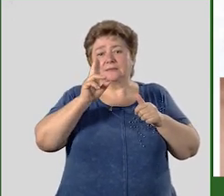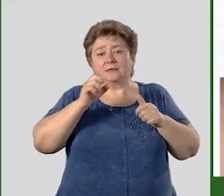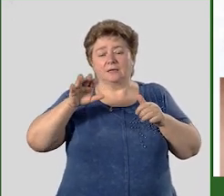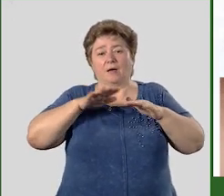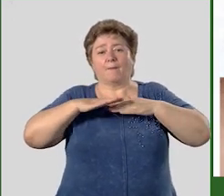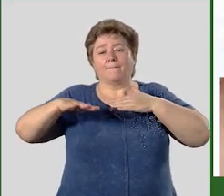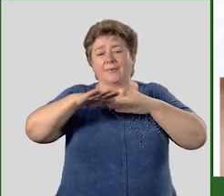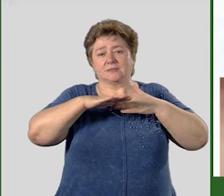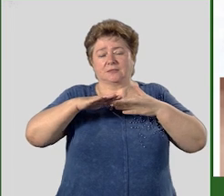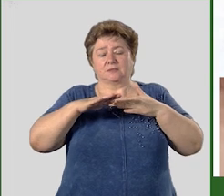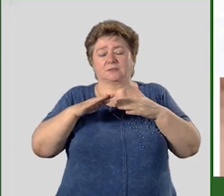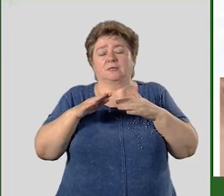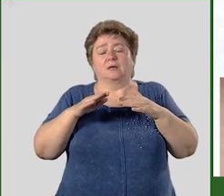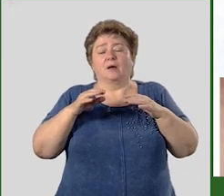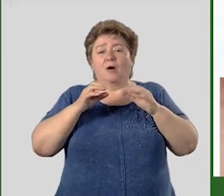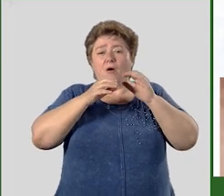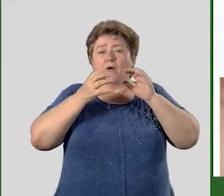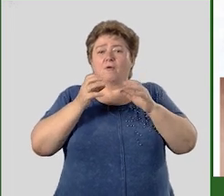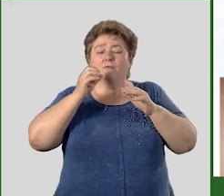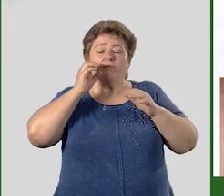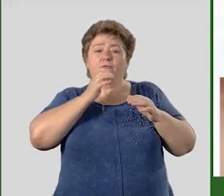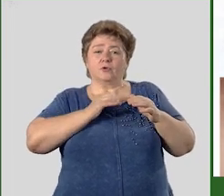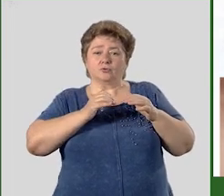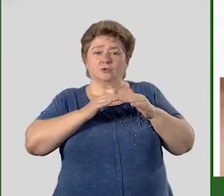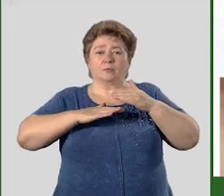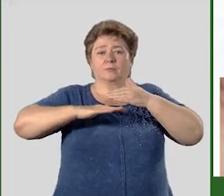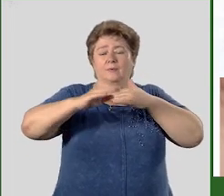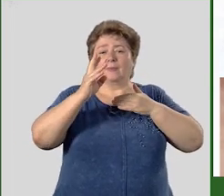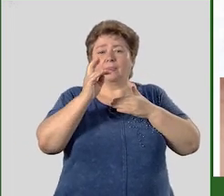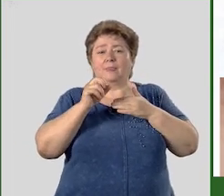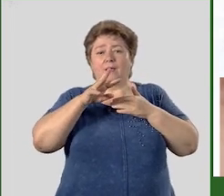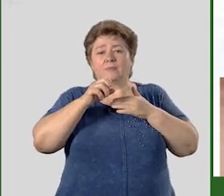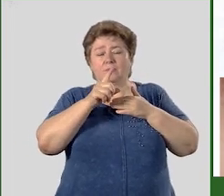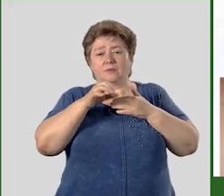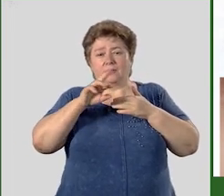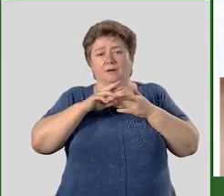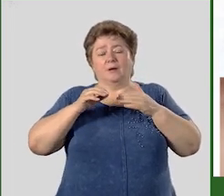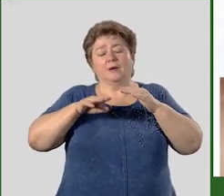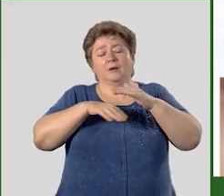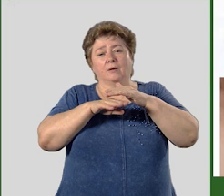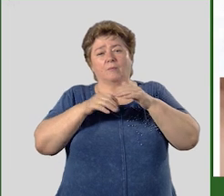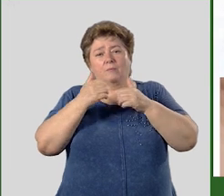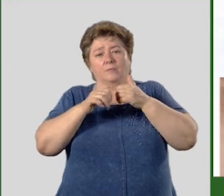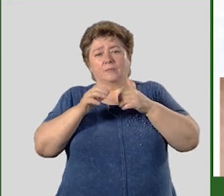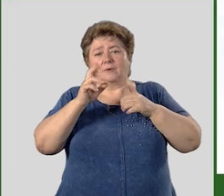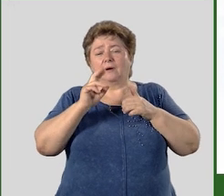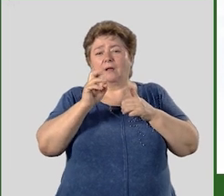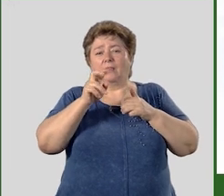местность». В южном полушарии простирается пустыня Намиб и полупустыня